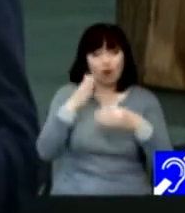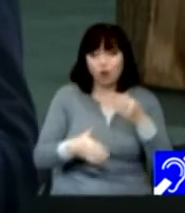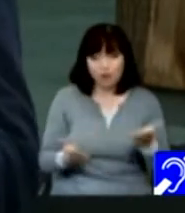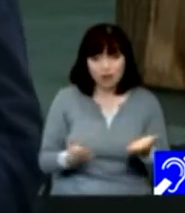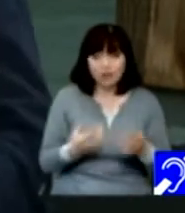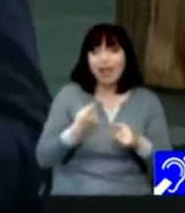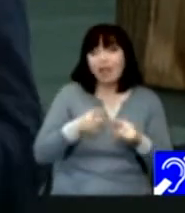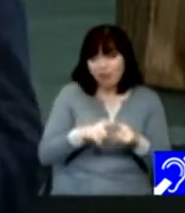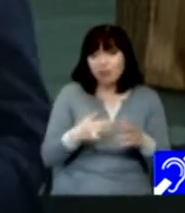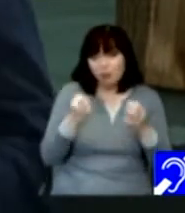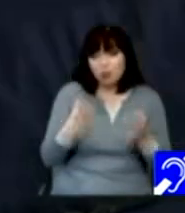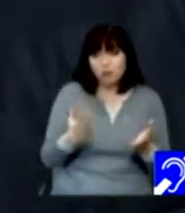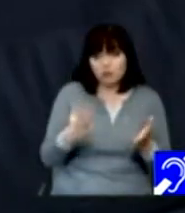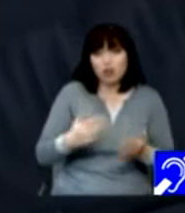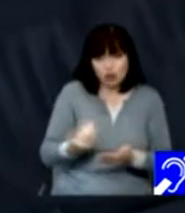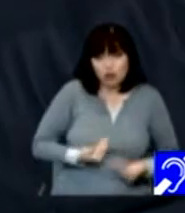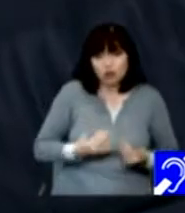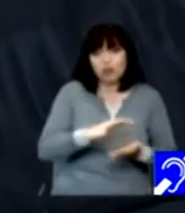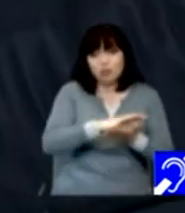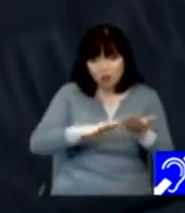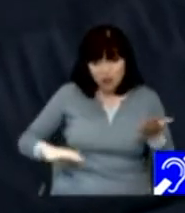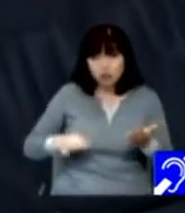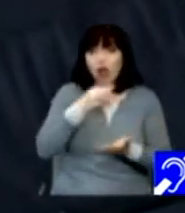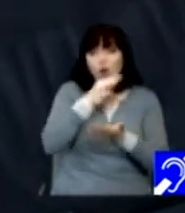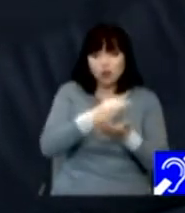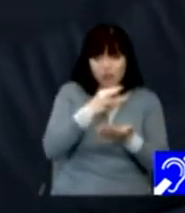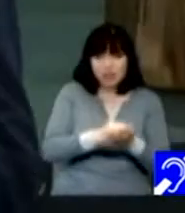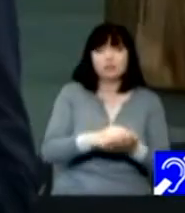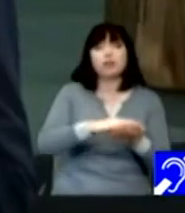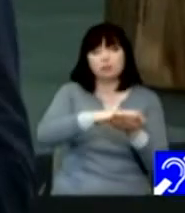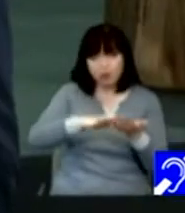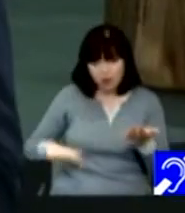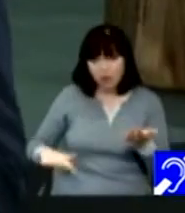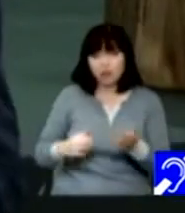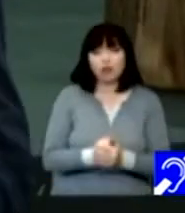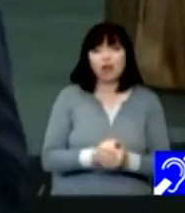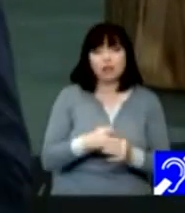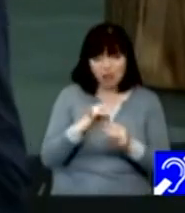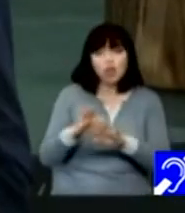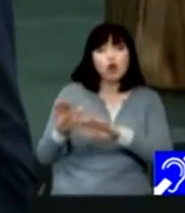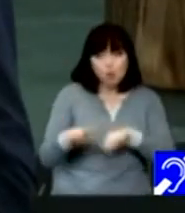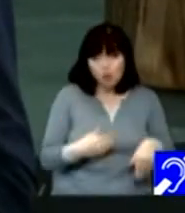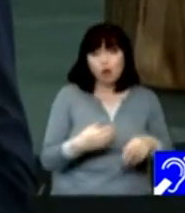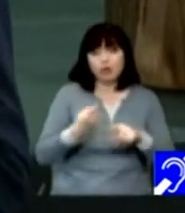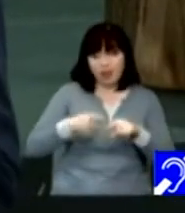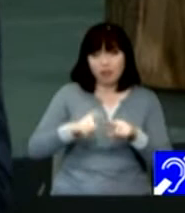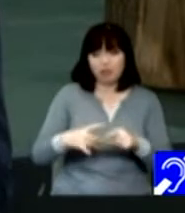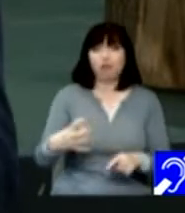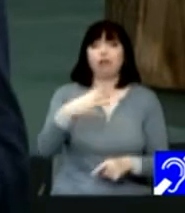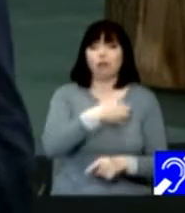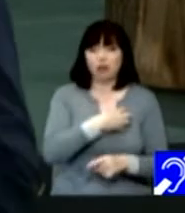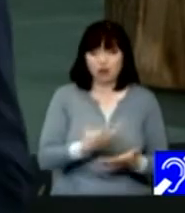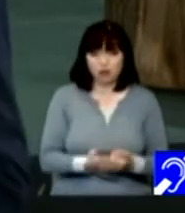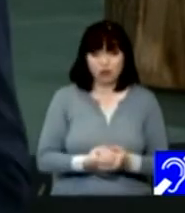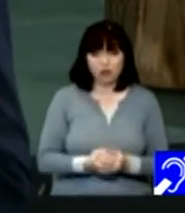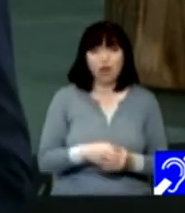e un moment, dar viața continuă, responsabilitatea continuă să existe și după acest titlu, cum a existat și